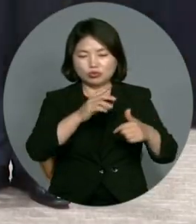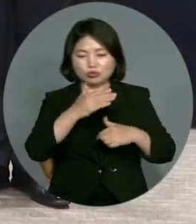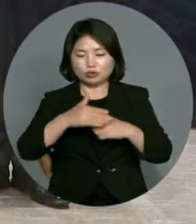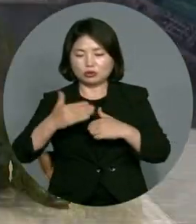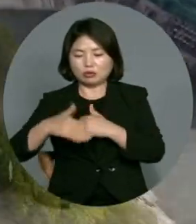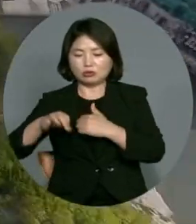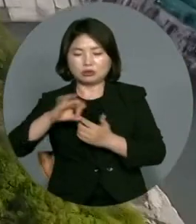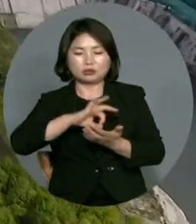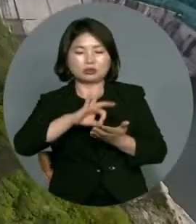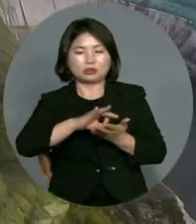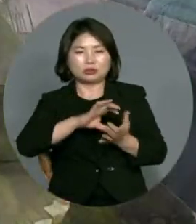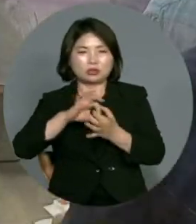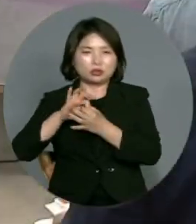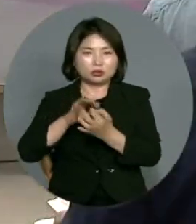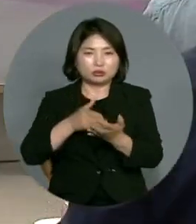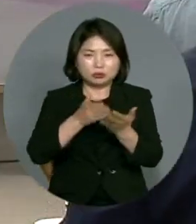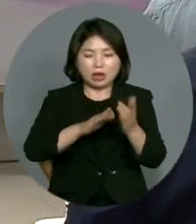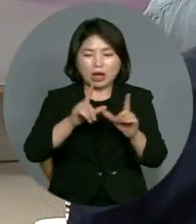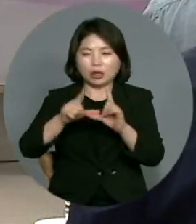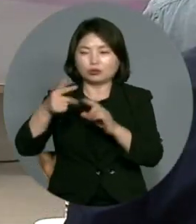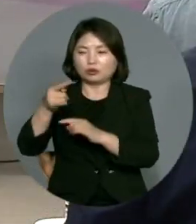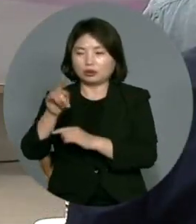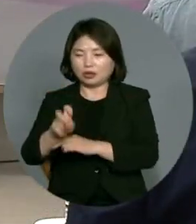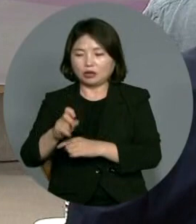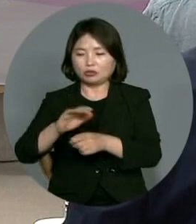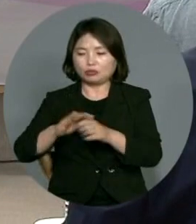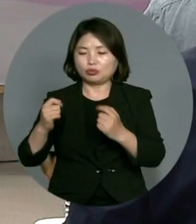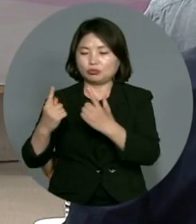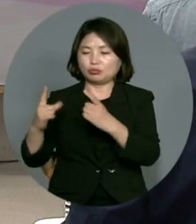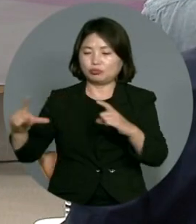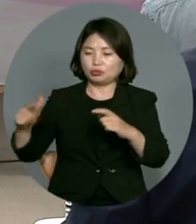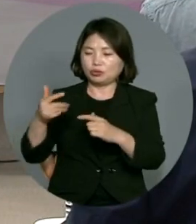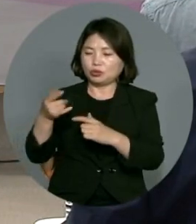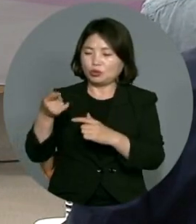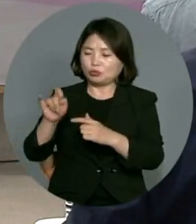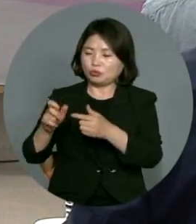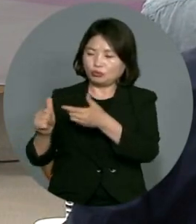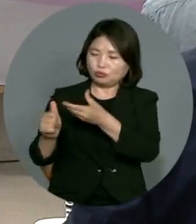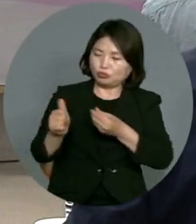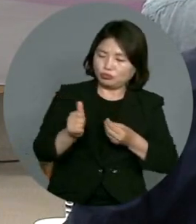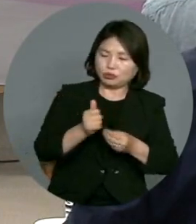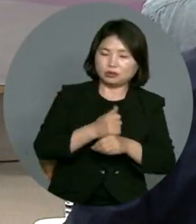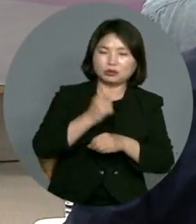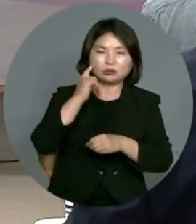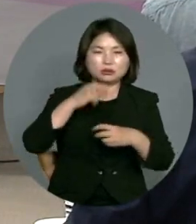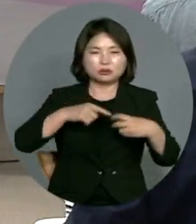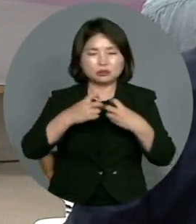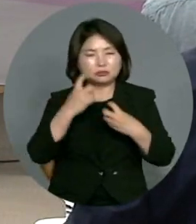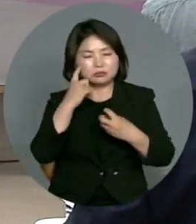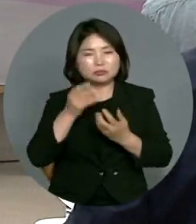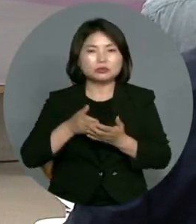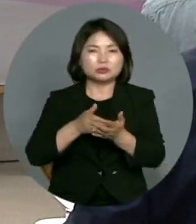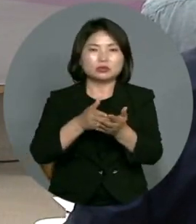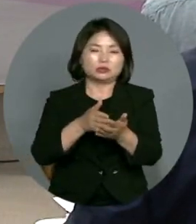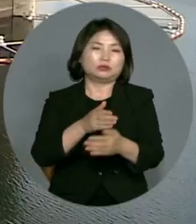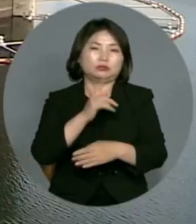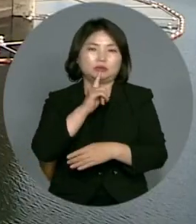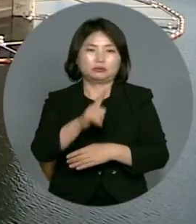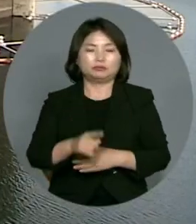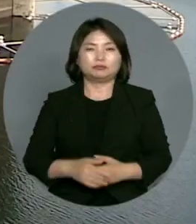계속 추진하지만 안동댐 등 경북 북부지역 댐물을 끌어쓰는 정책을 적극 추진하겠다고